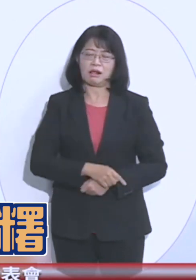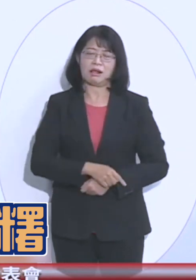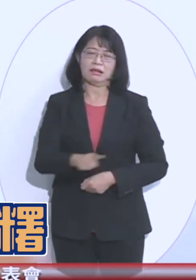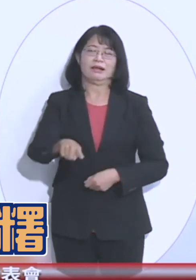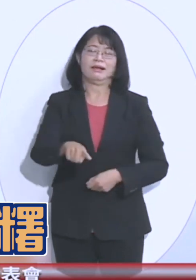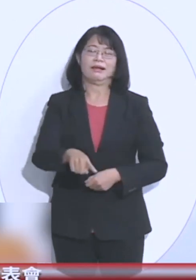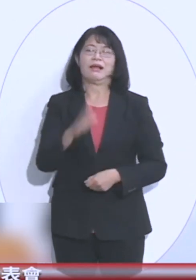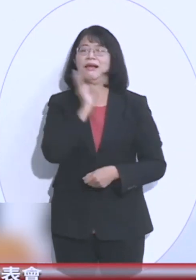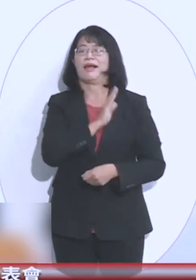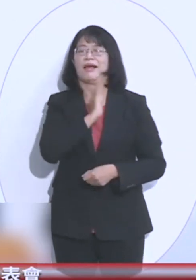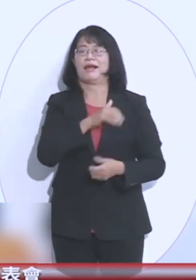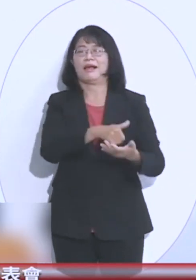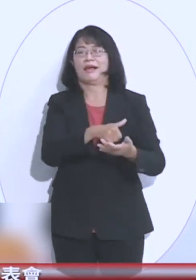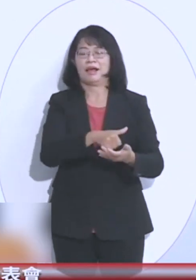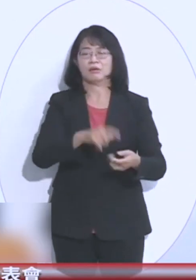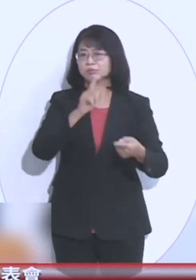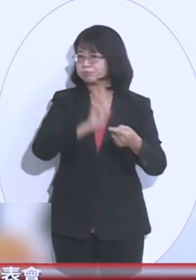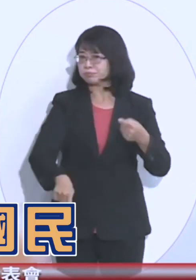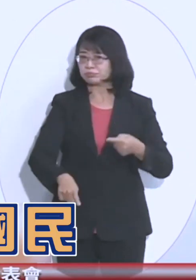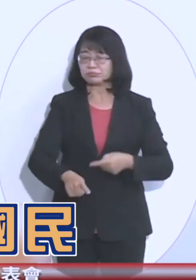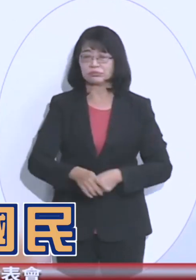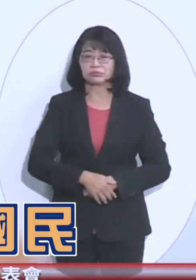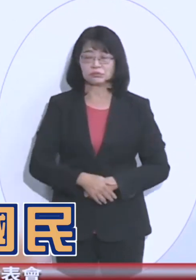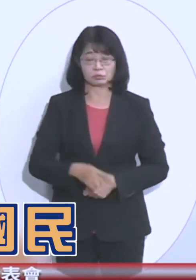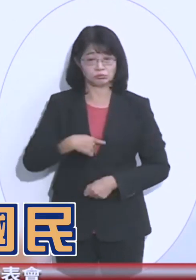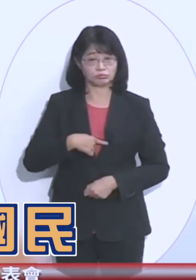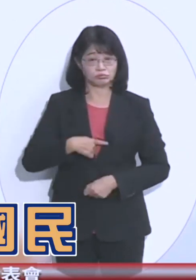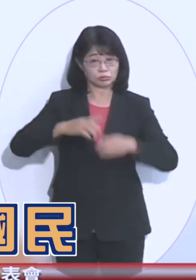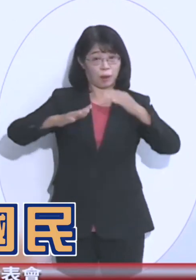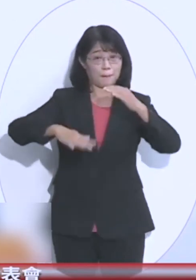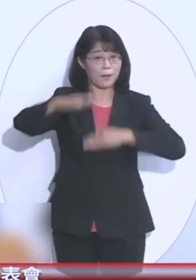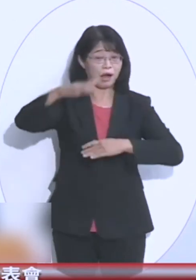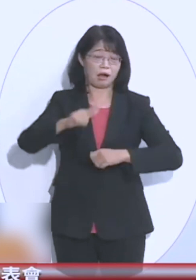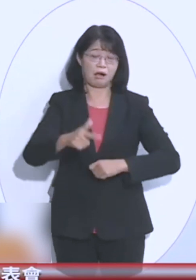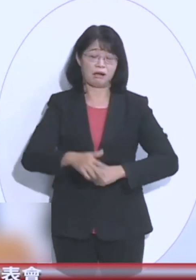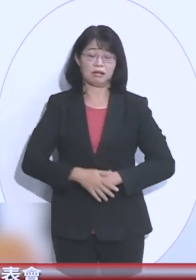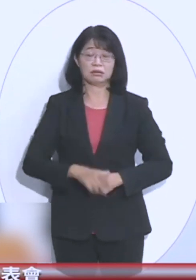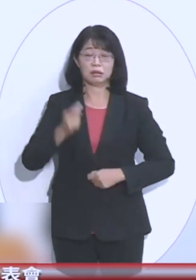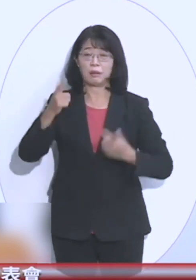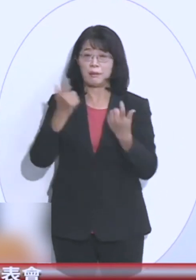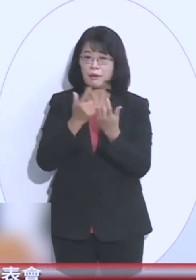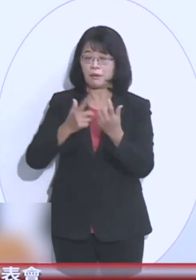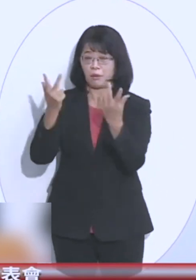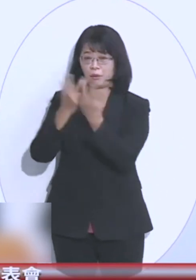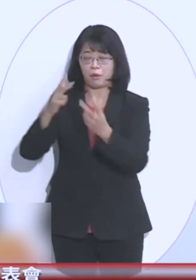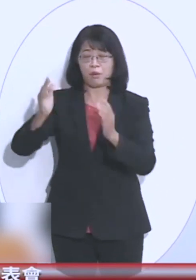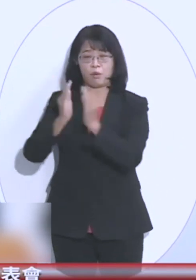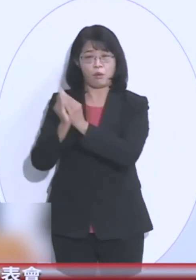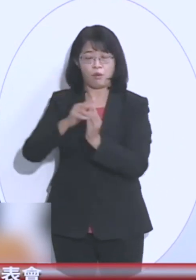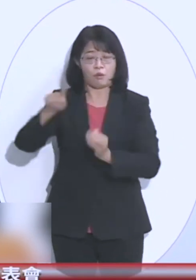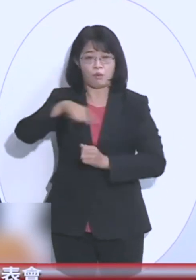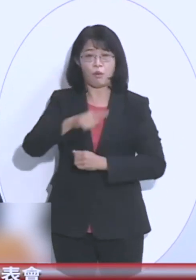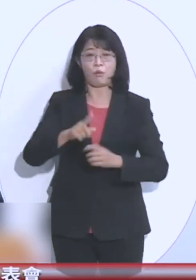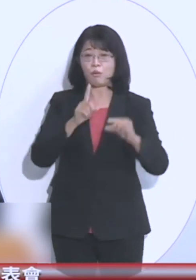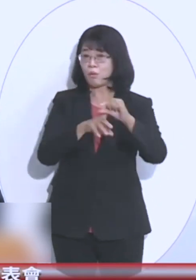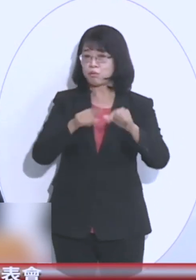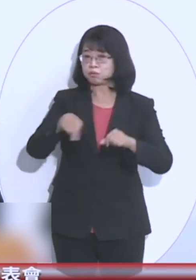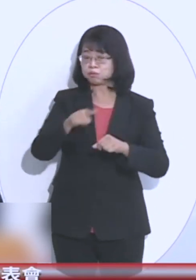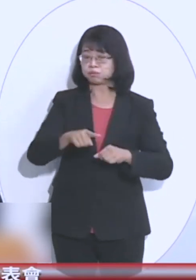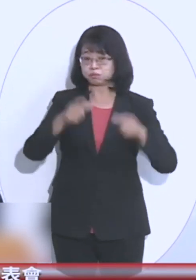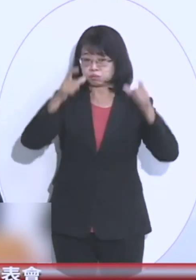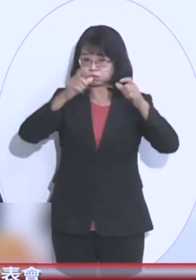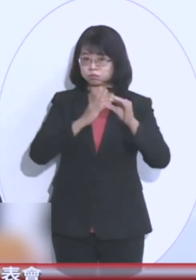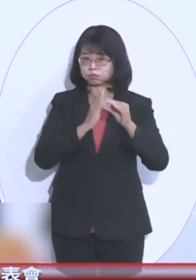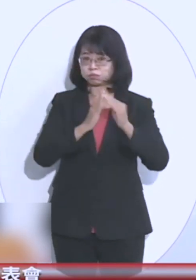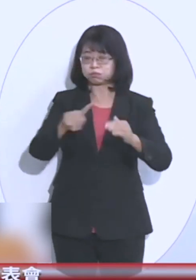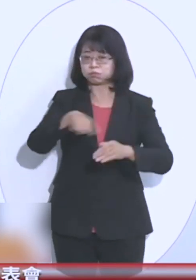那麻子，这唔对，咱唔是二等国民。台北市、新北市、桃园市、台中市、高雄